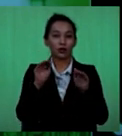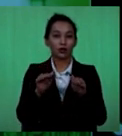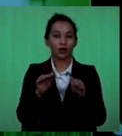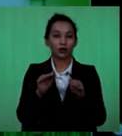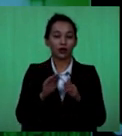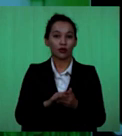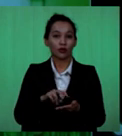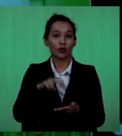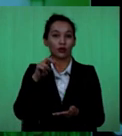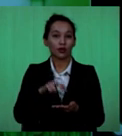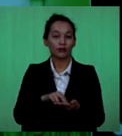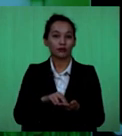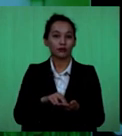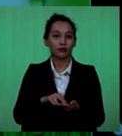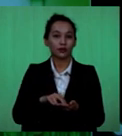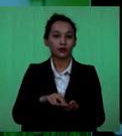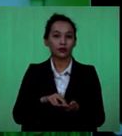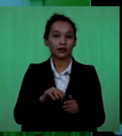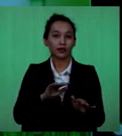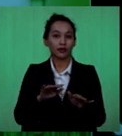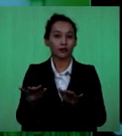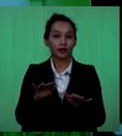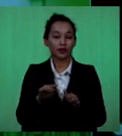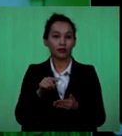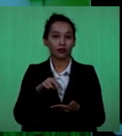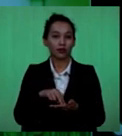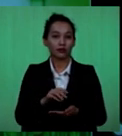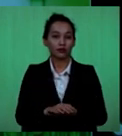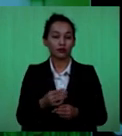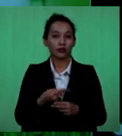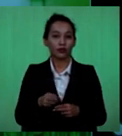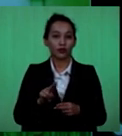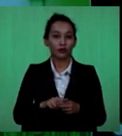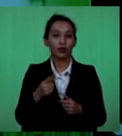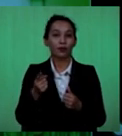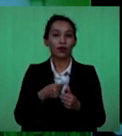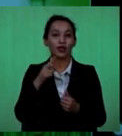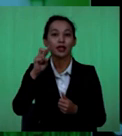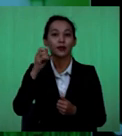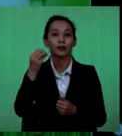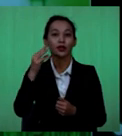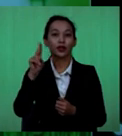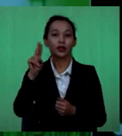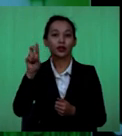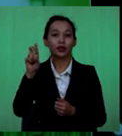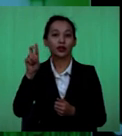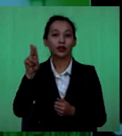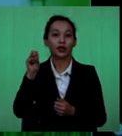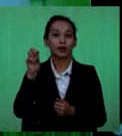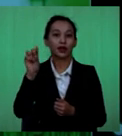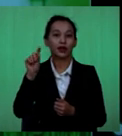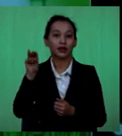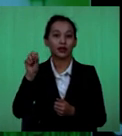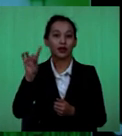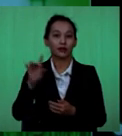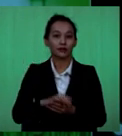ko'tarib tebranib turadi. Shuning uchun ham beshik tervatar deb atashadi. Mana beshik tervatar